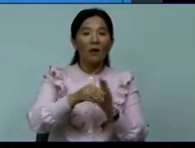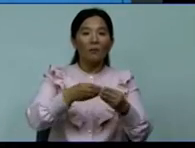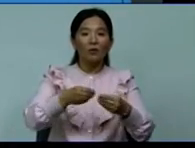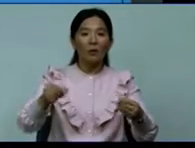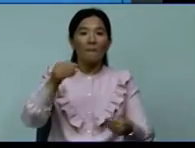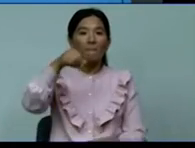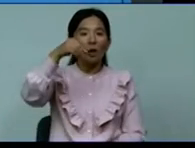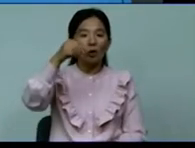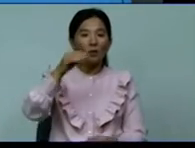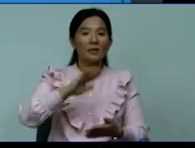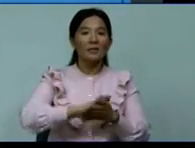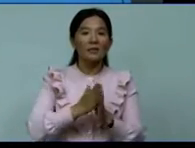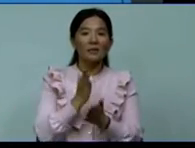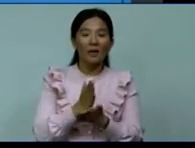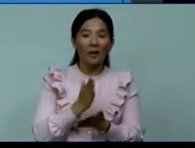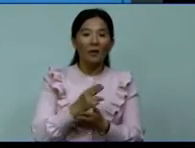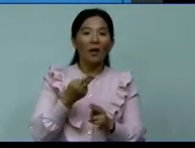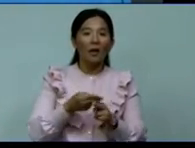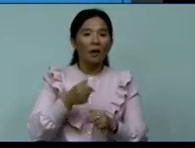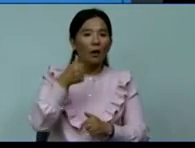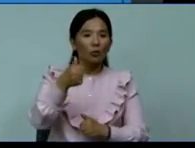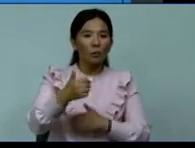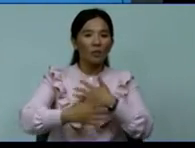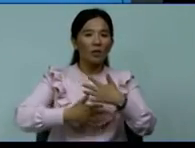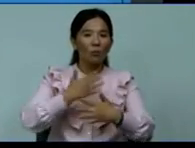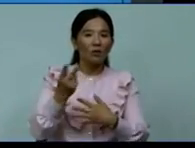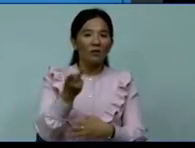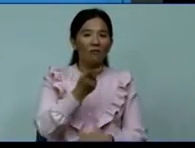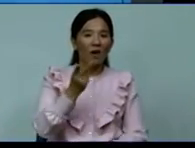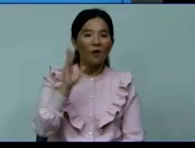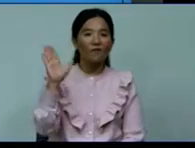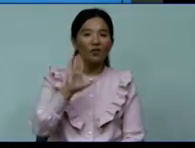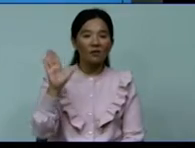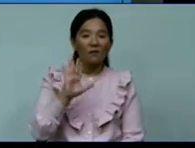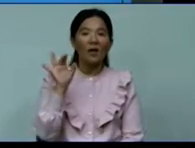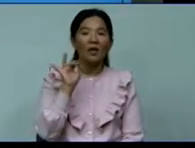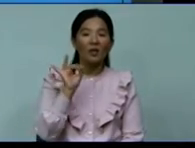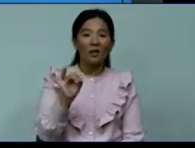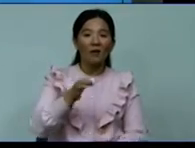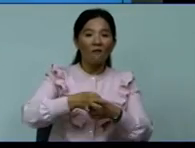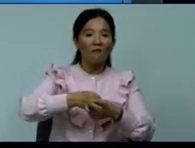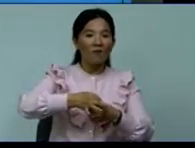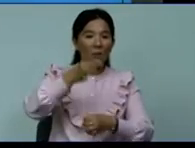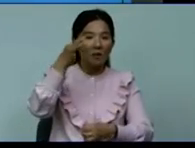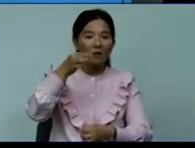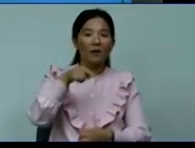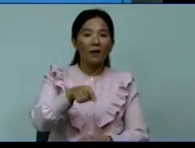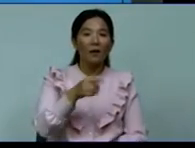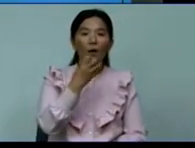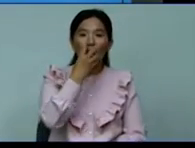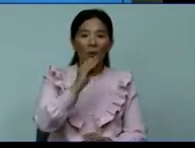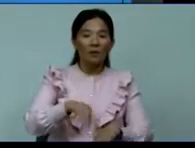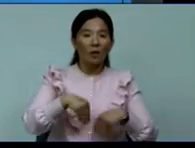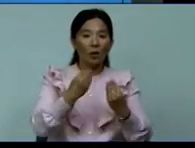состоянии. Мы хорошо перемешиваем эти вещества и в пробирке нагреваем.